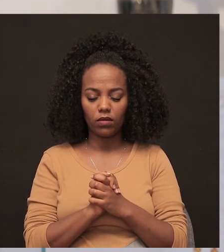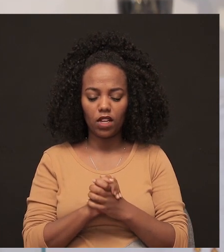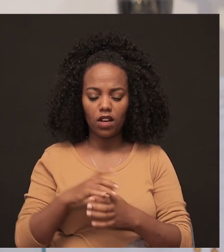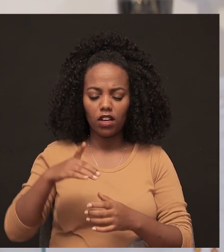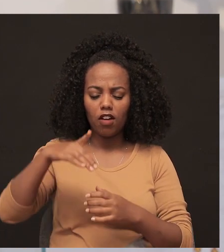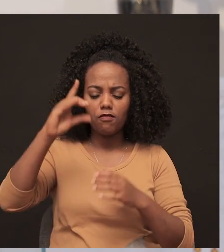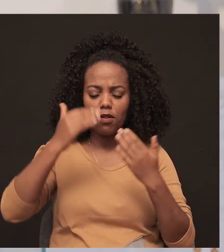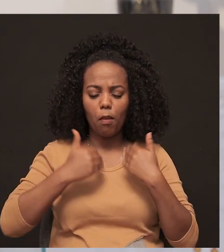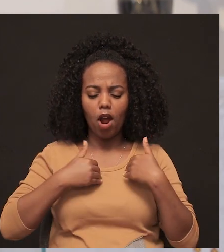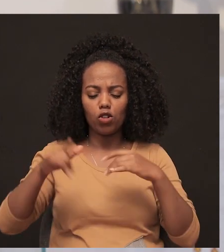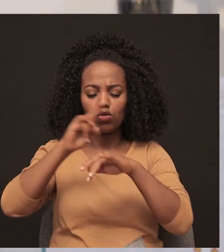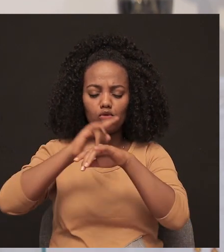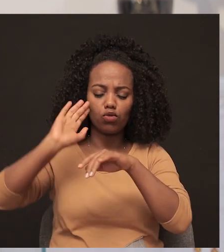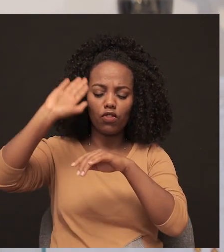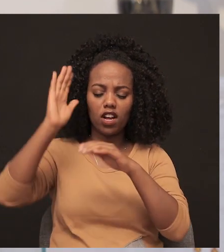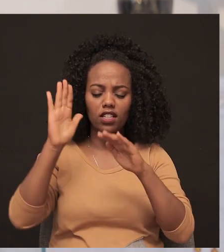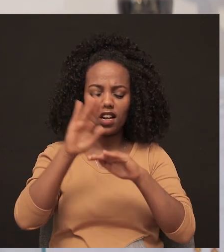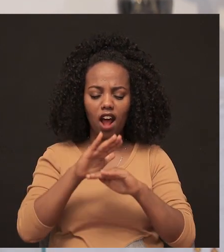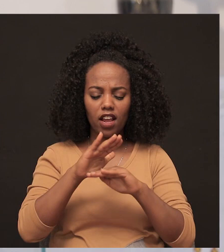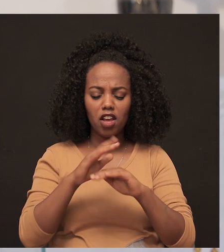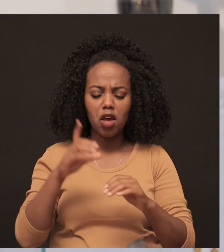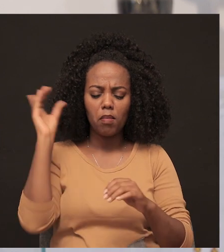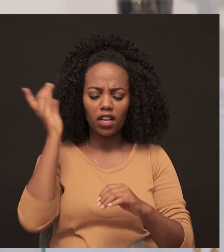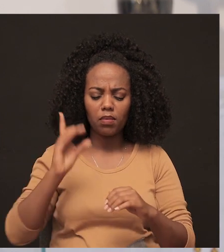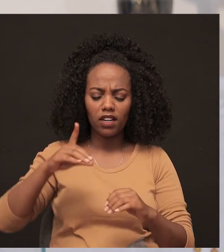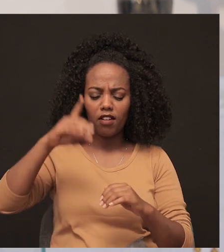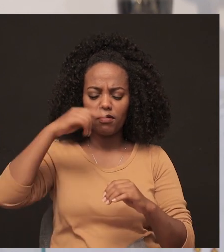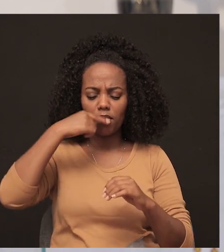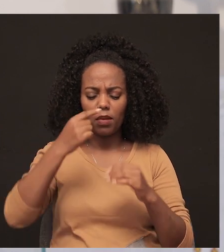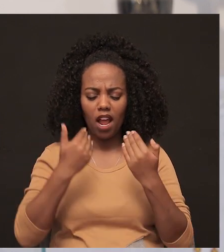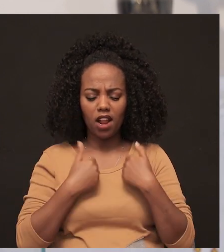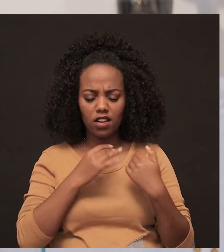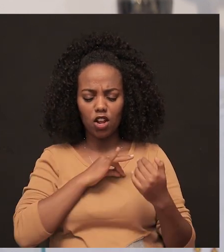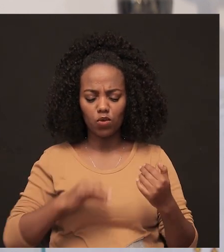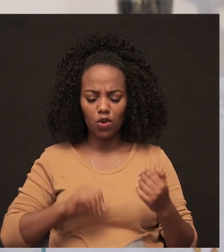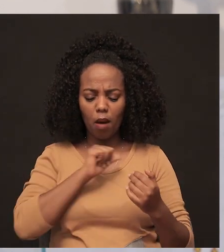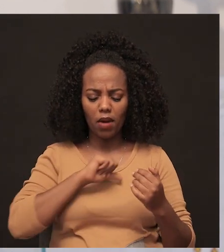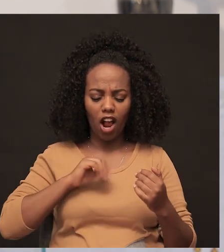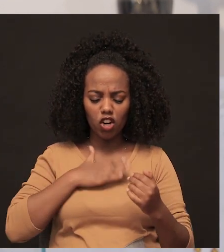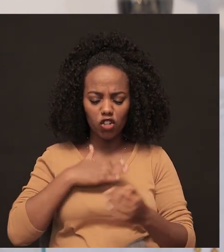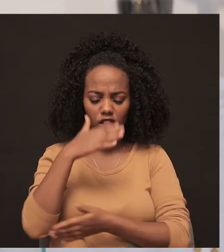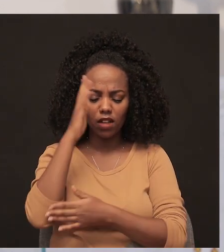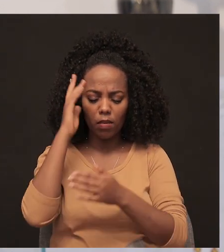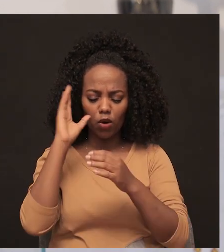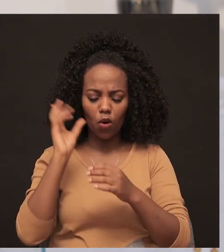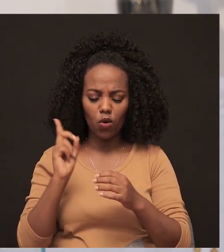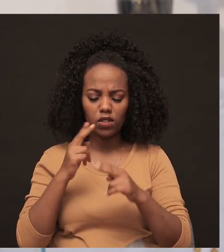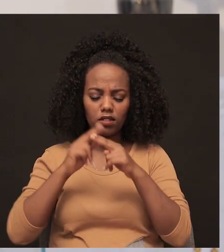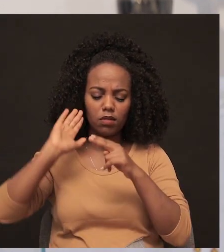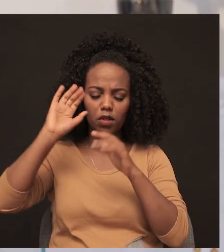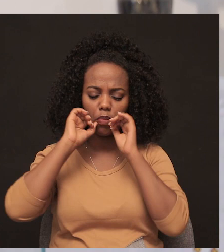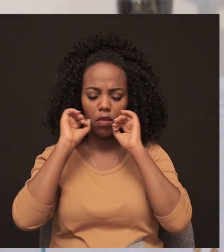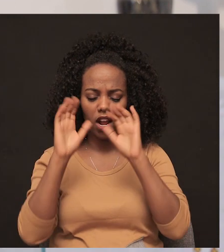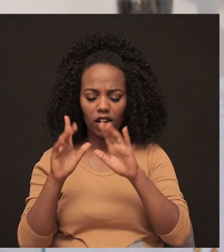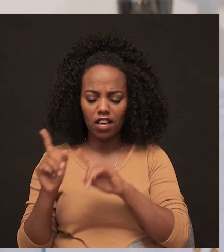ከፍ ባለው ዙፋን ላይ በክብር ከፍ ብለ ያለ ልዑል አምላካችን እግዚአብሔር ሆይ ስምህ ይባረክ። ደግሞ